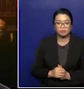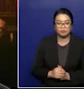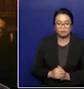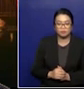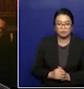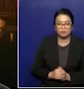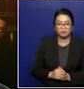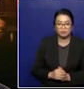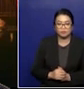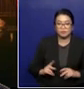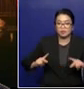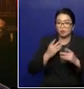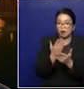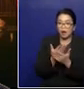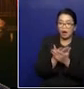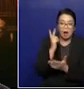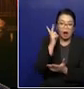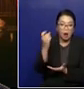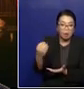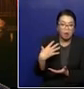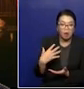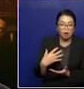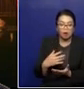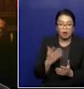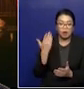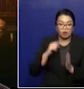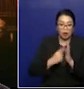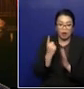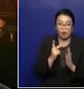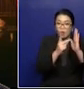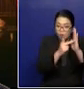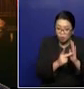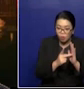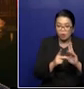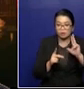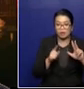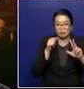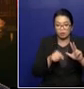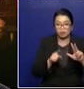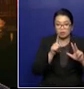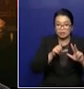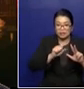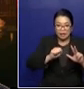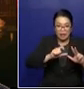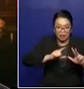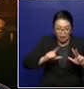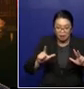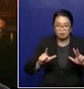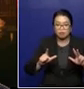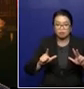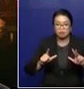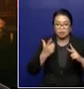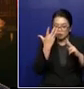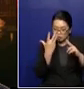คลังออกมาให้ข่าวเพิ่งกู้ไป 3.1 แสนล้านที่เหลือจะกู้ปี